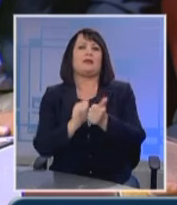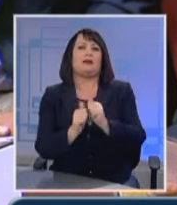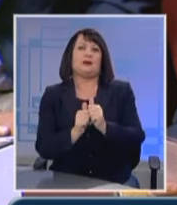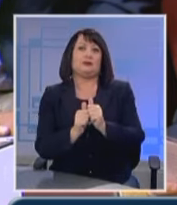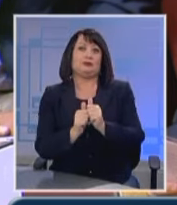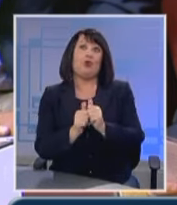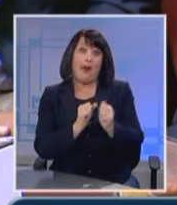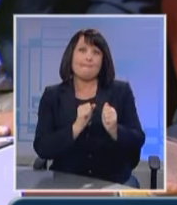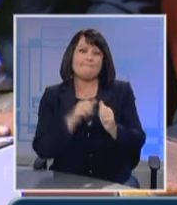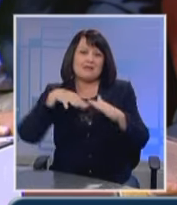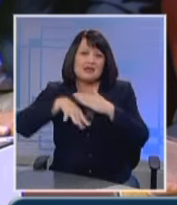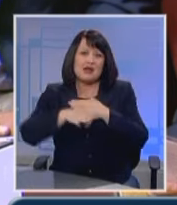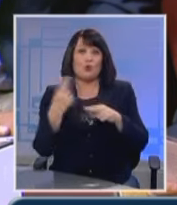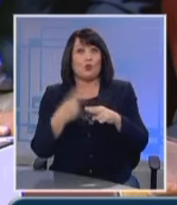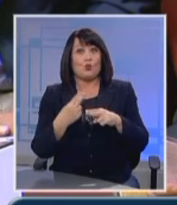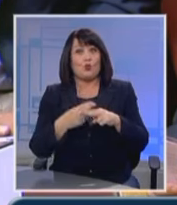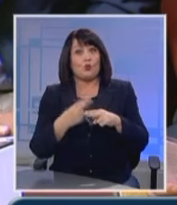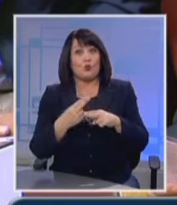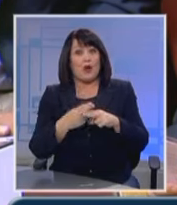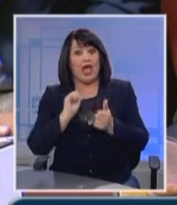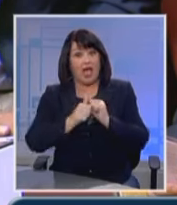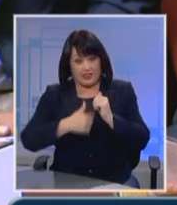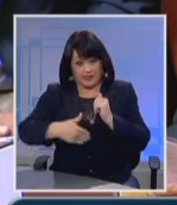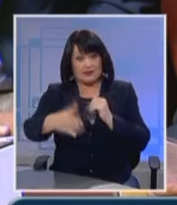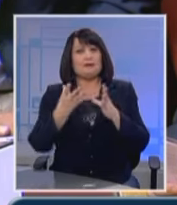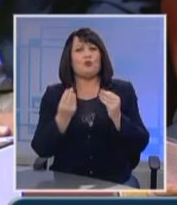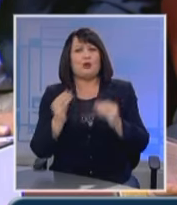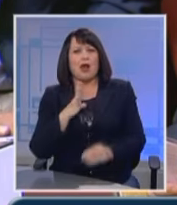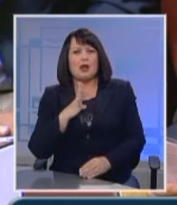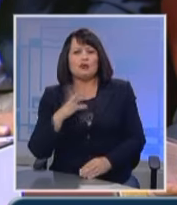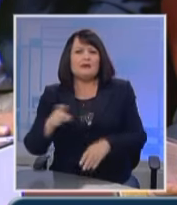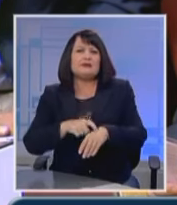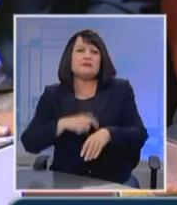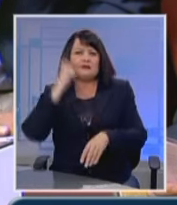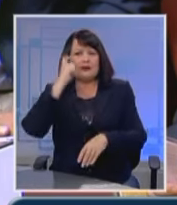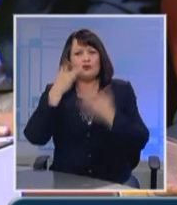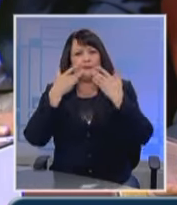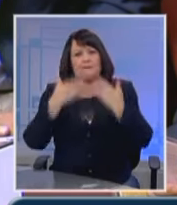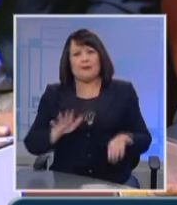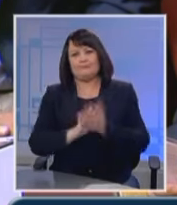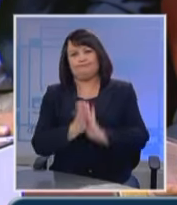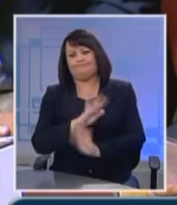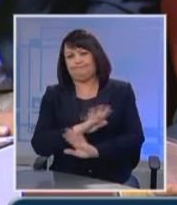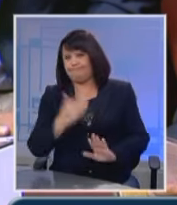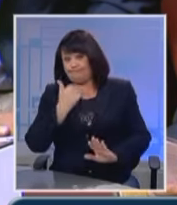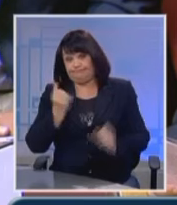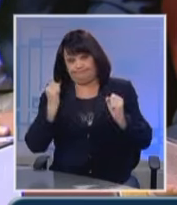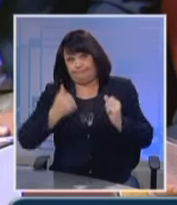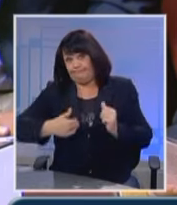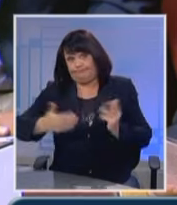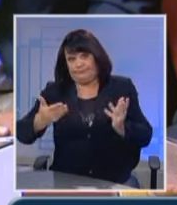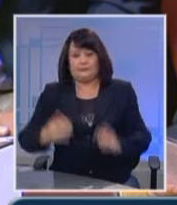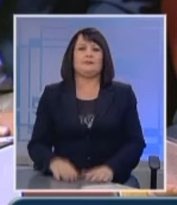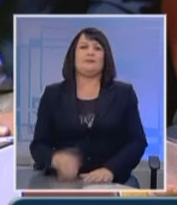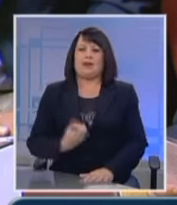επίπεδο, μάλιστα, που πολλοί αξιόλογοι και πολλά υποσχόμενοι για το μέλλον αθλητές να σκέφτονται να τερματίσουν την αθλητική τους καριέρα.